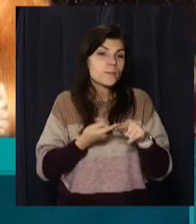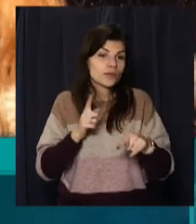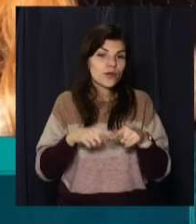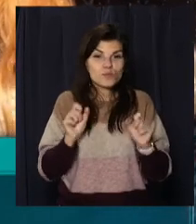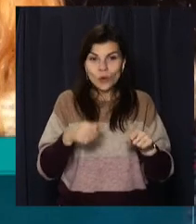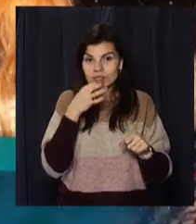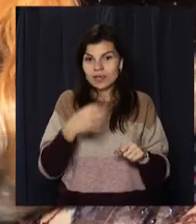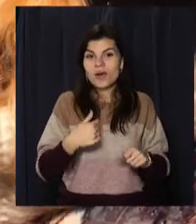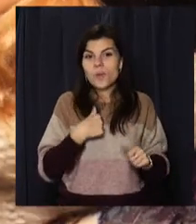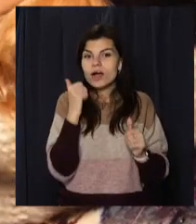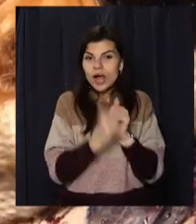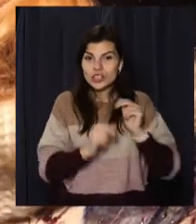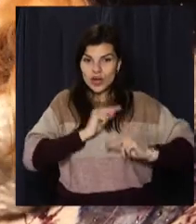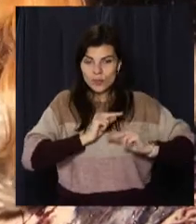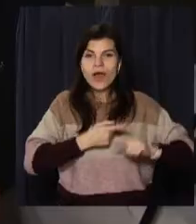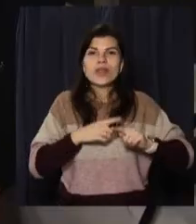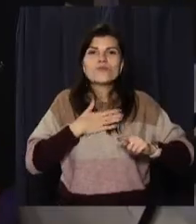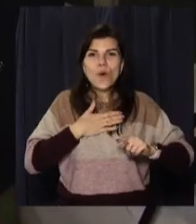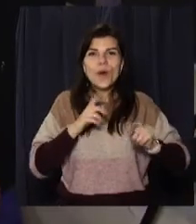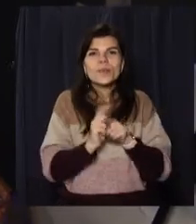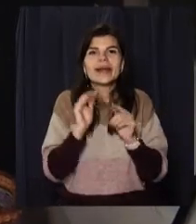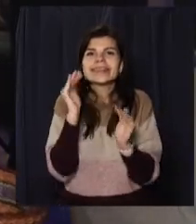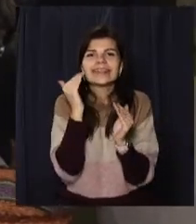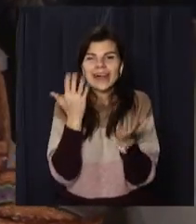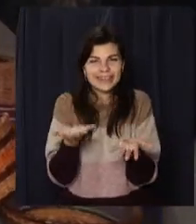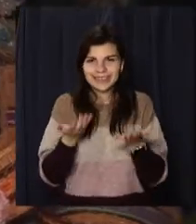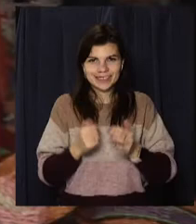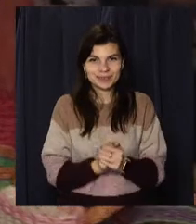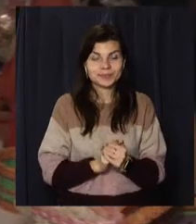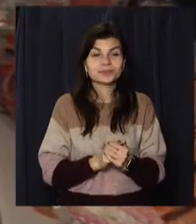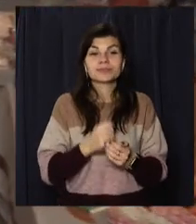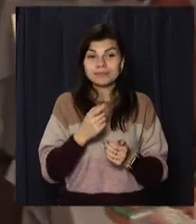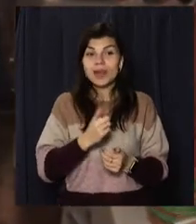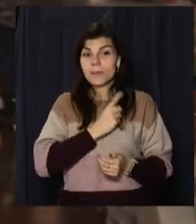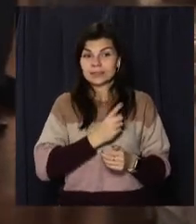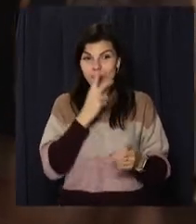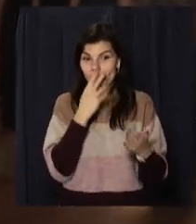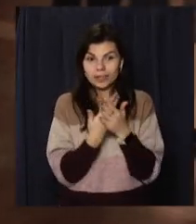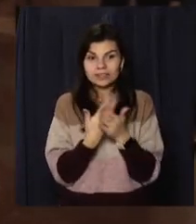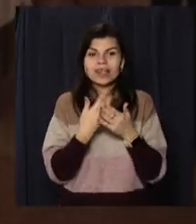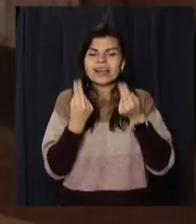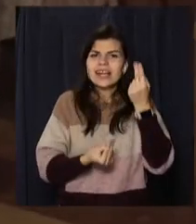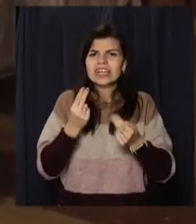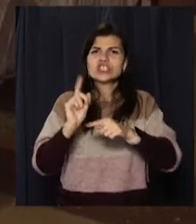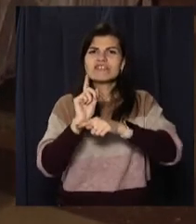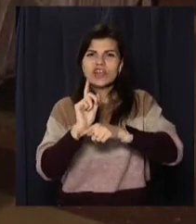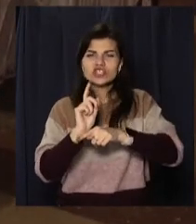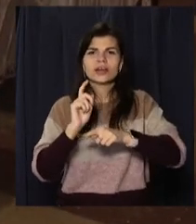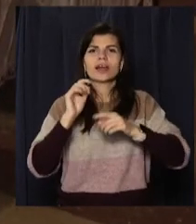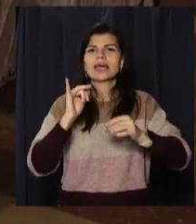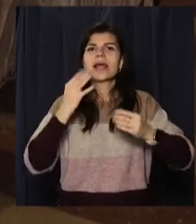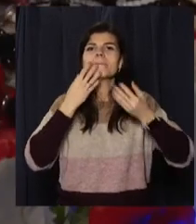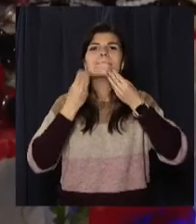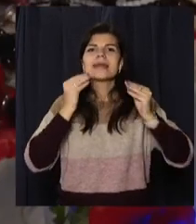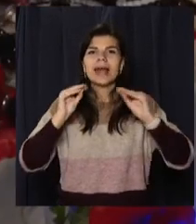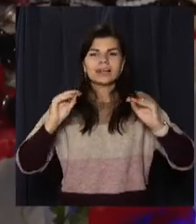можна сказати, кожна робота – це моє дітище. А в Центрі культури та дозвілля майстриня представили іграшки, свічки та прикраси.